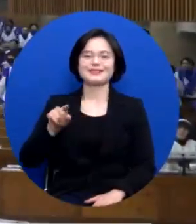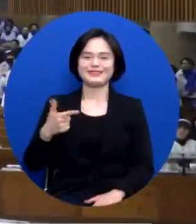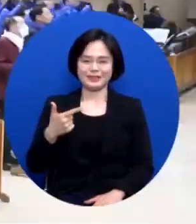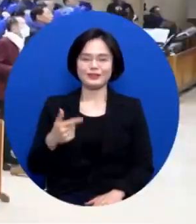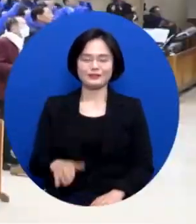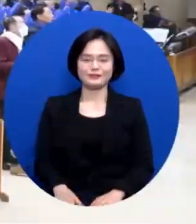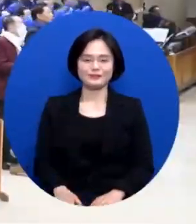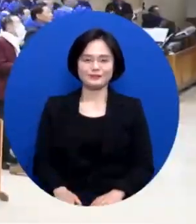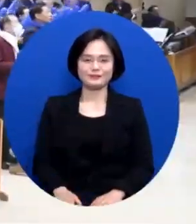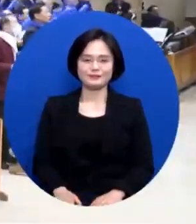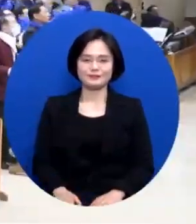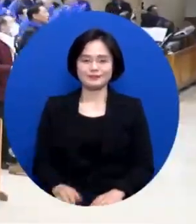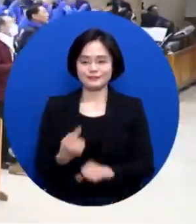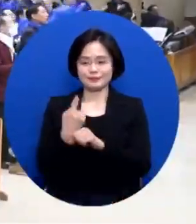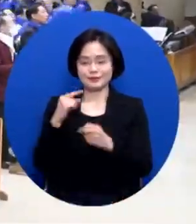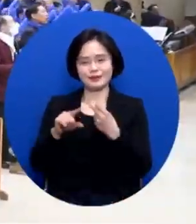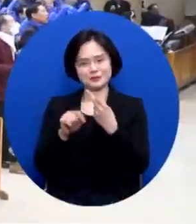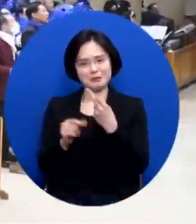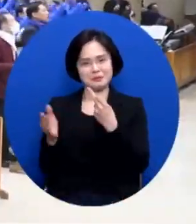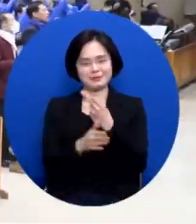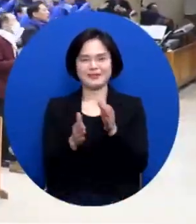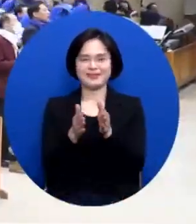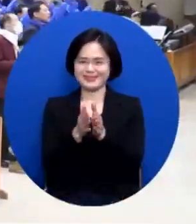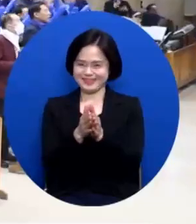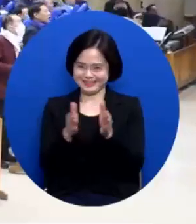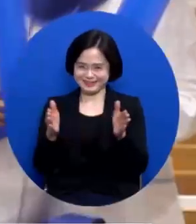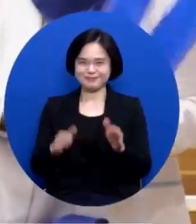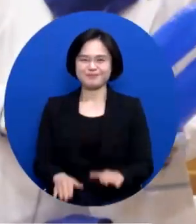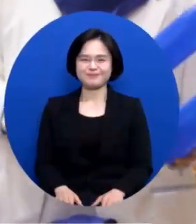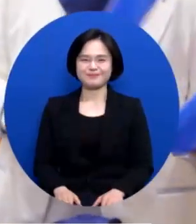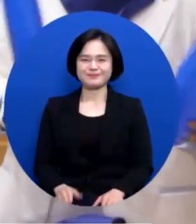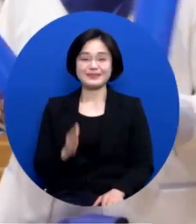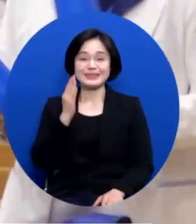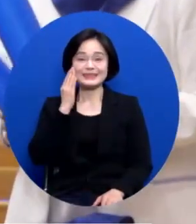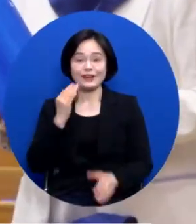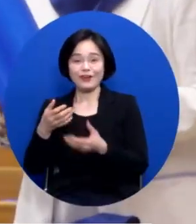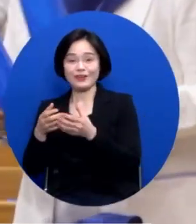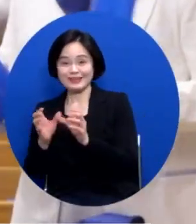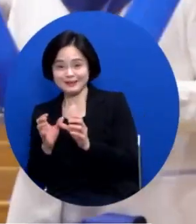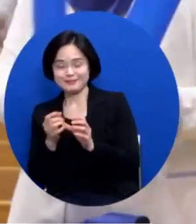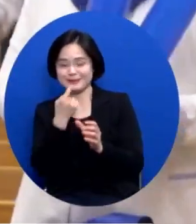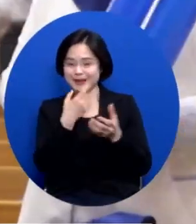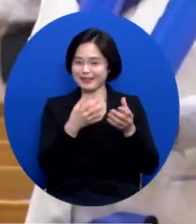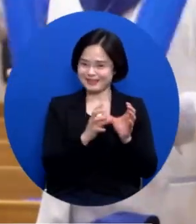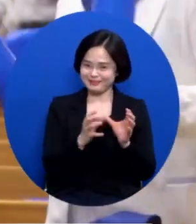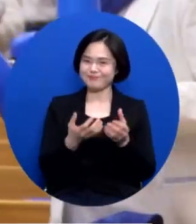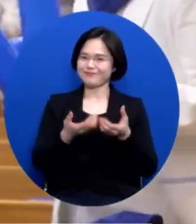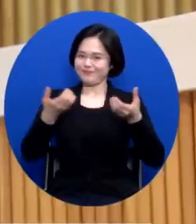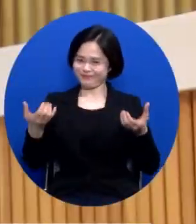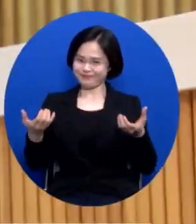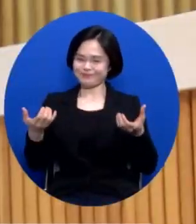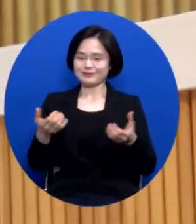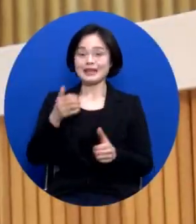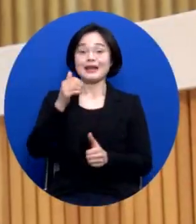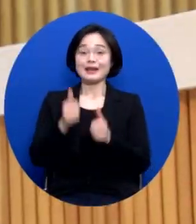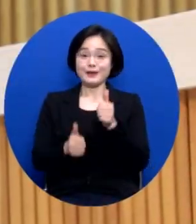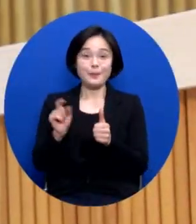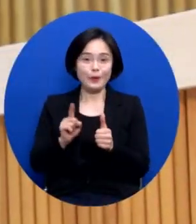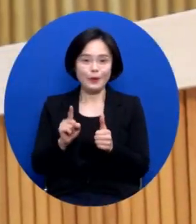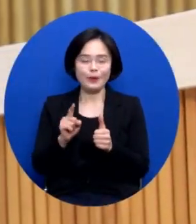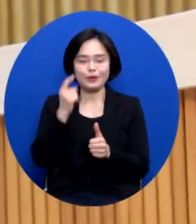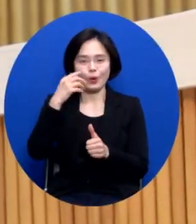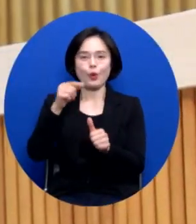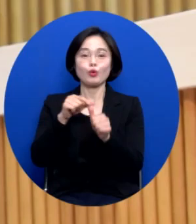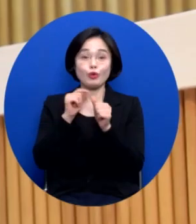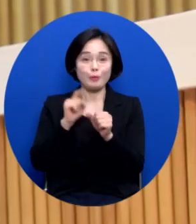지난 연말부터 시작한 행사는 청팀과 백팀으로 나눠 교구별 전도 방법을 공유하며 전도 목표를 이룬 팀